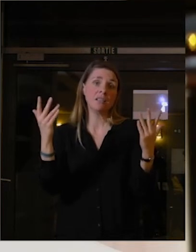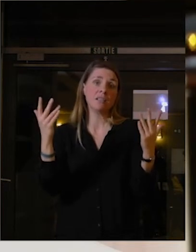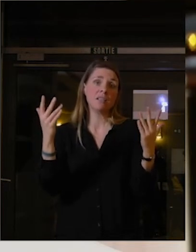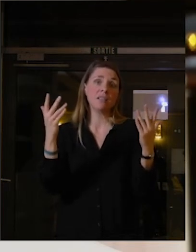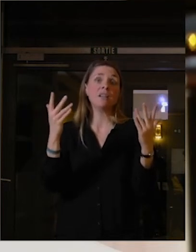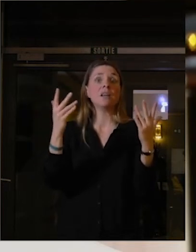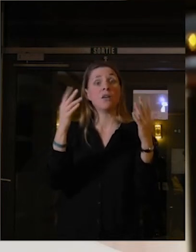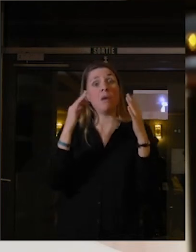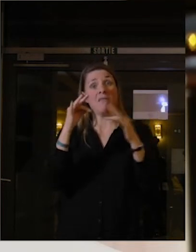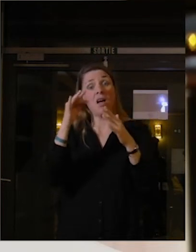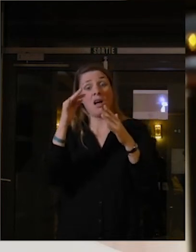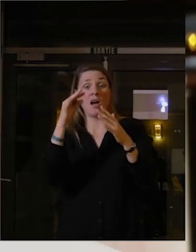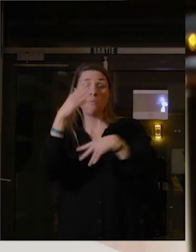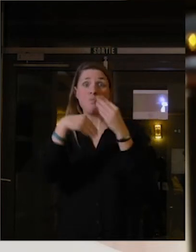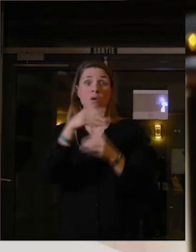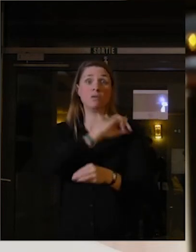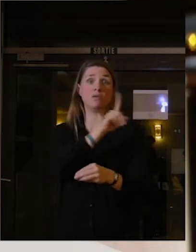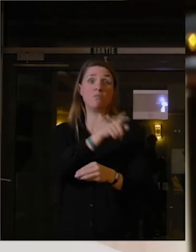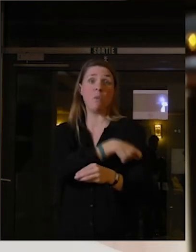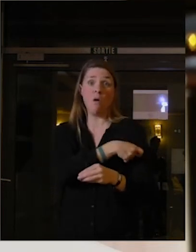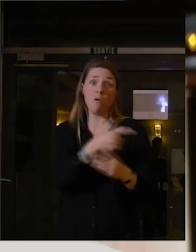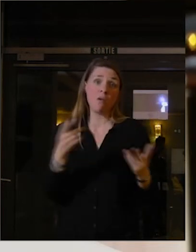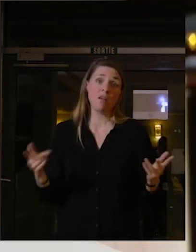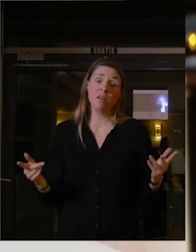du sport. On n'est pas du tout dans